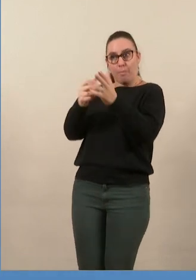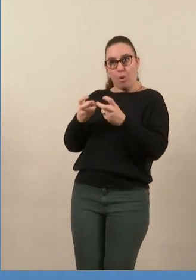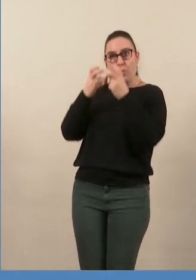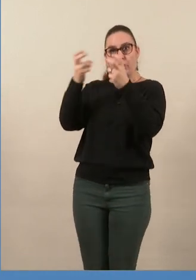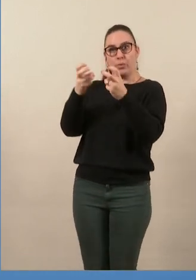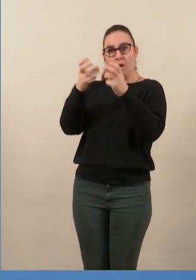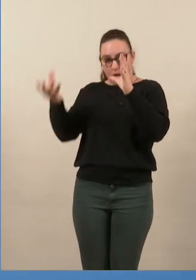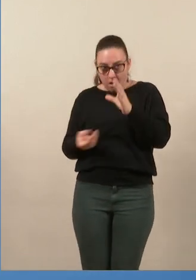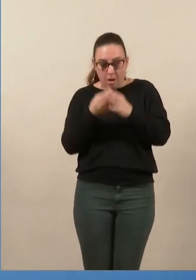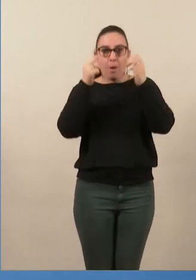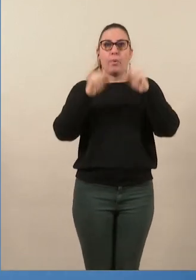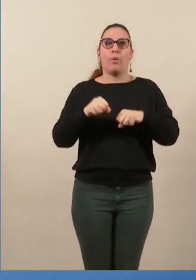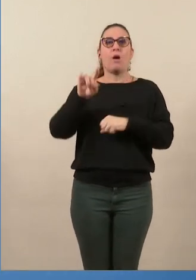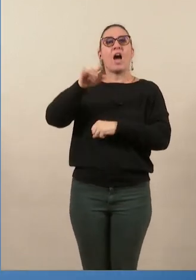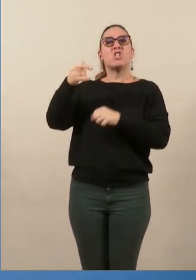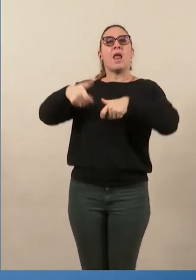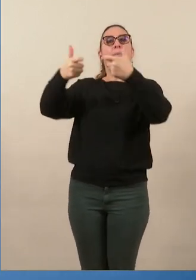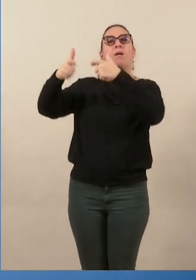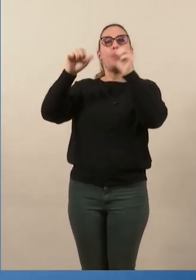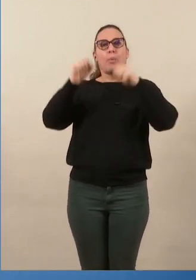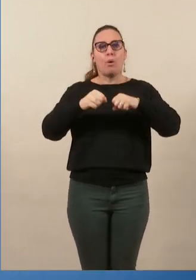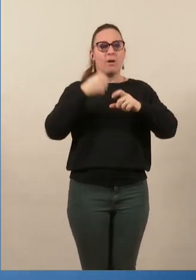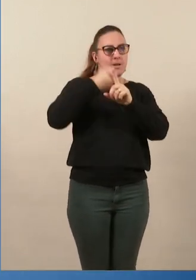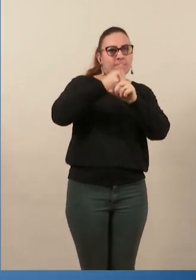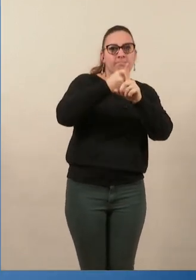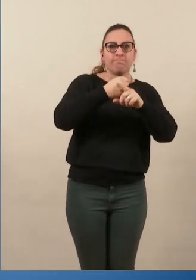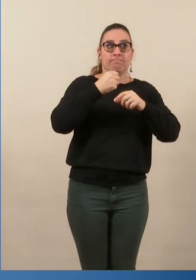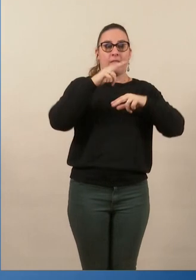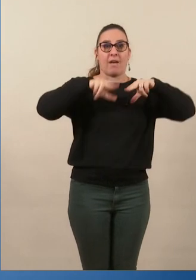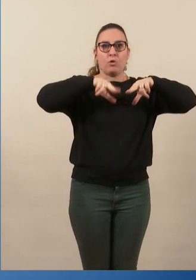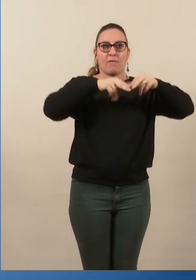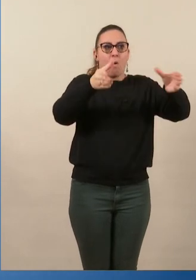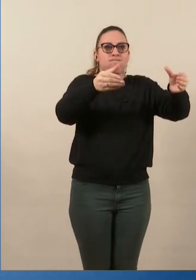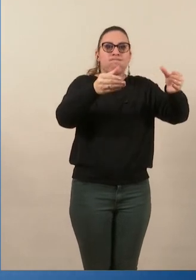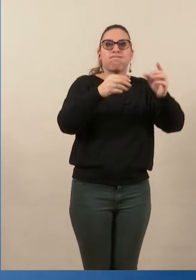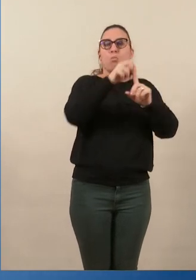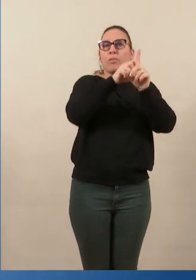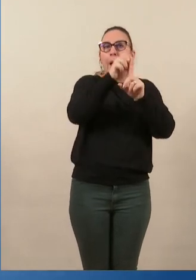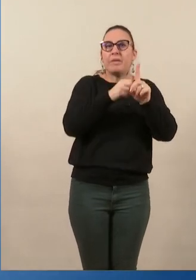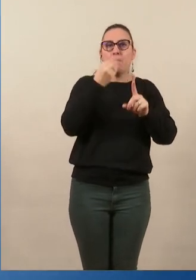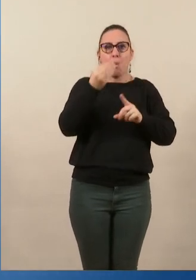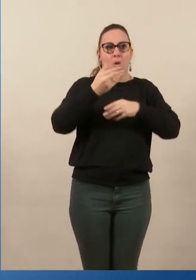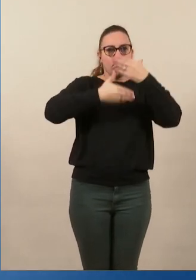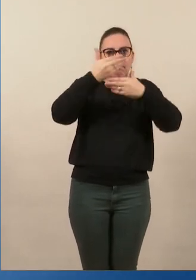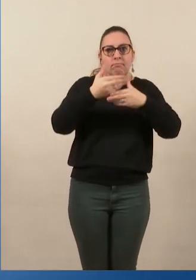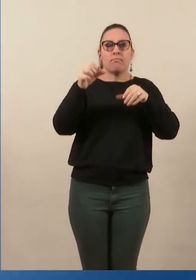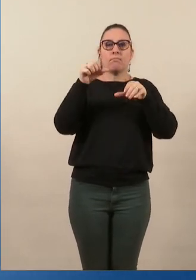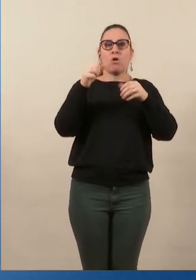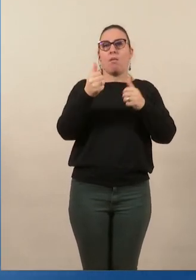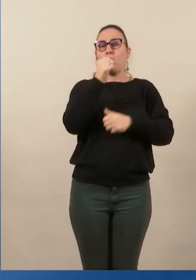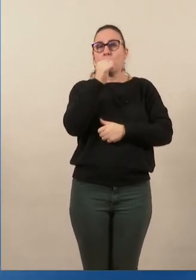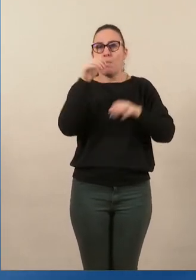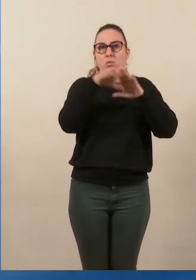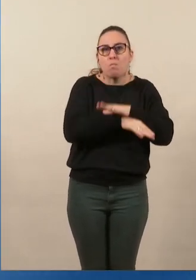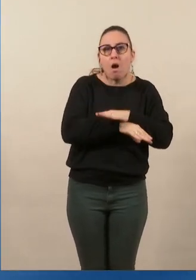et il permettra au bailleurs d'accélérer les réhabilitations thermiques de leur parc et donc de rénover des logements de consommer moins de faire des économies de